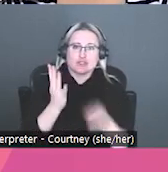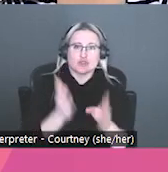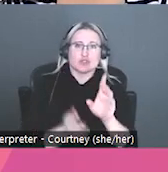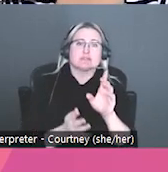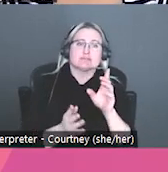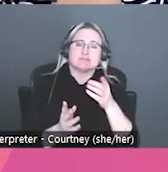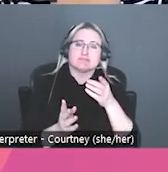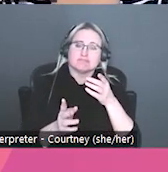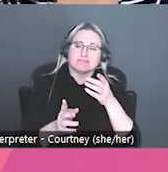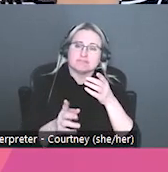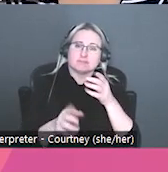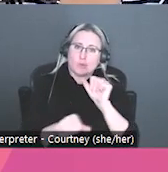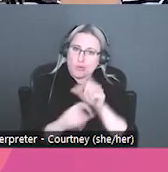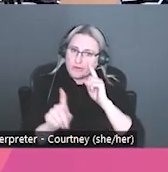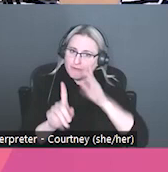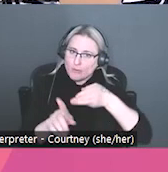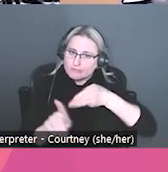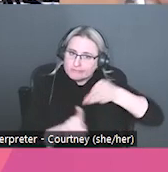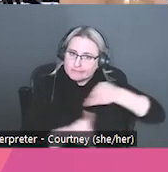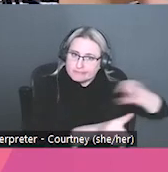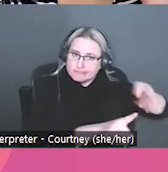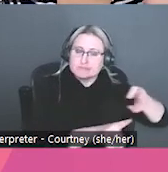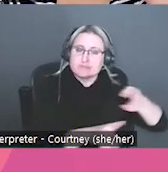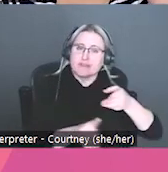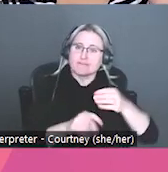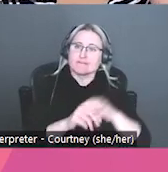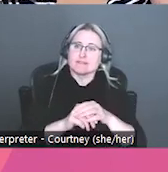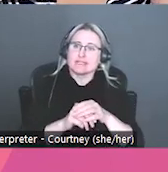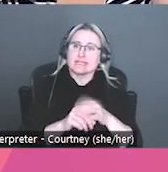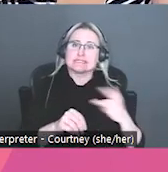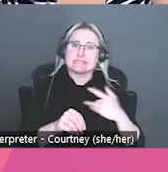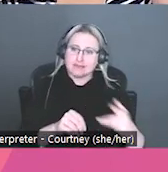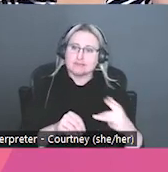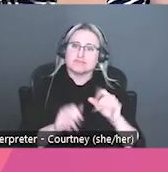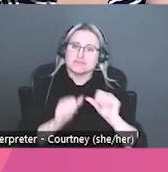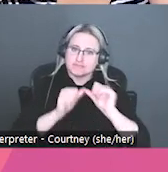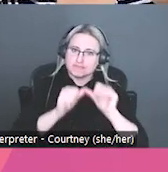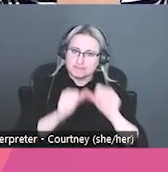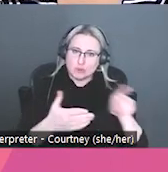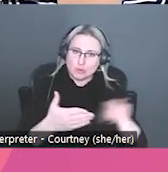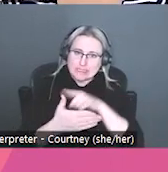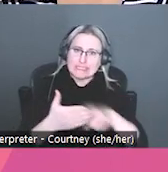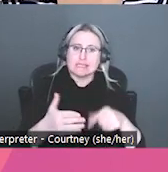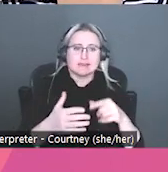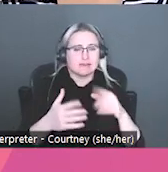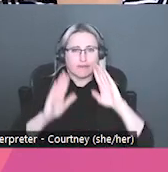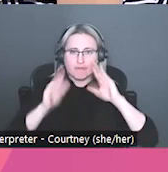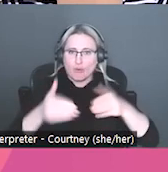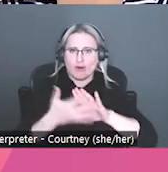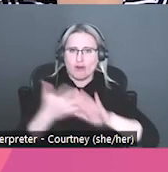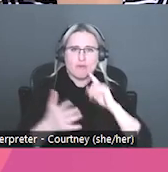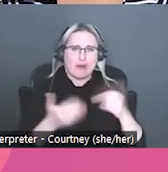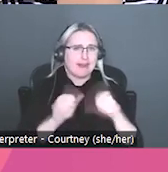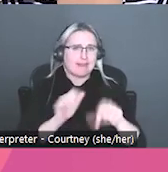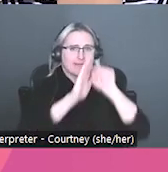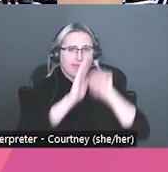interdisciplinaire marqué par une critique agressive, cohérente et rigoureuse des suppositions négatives, des